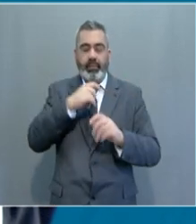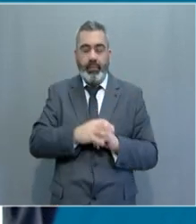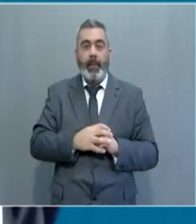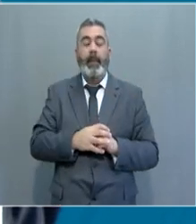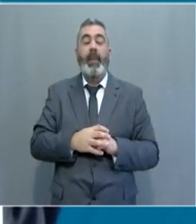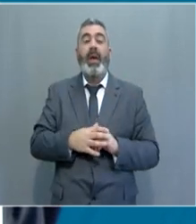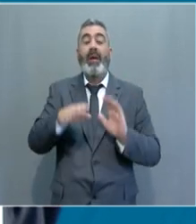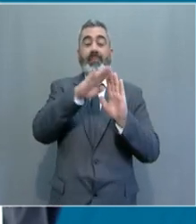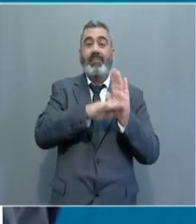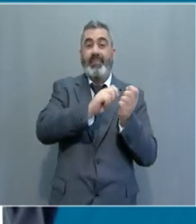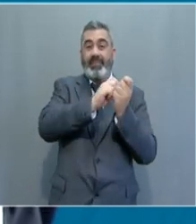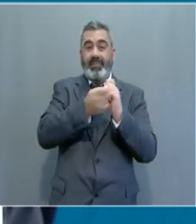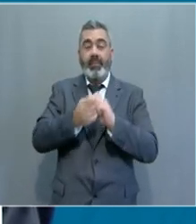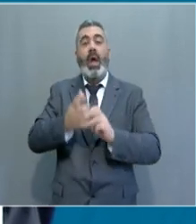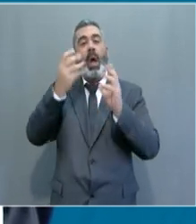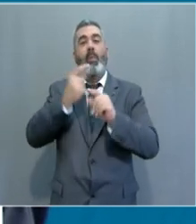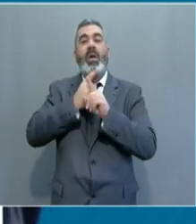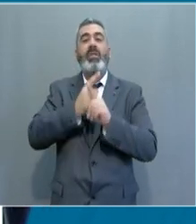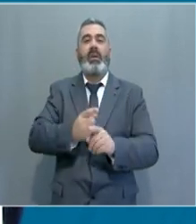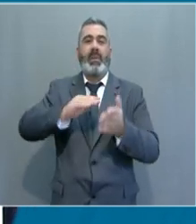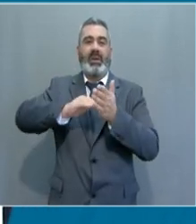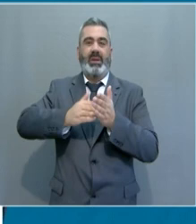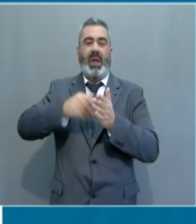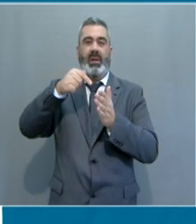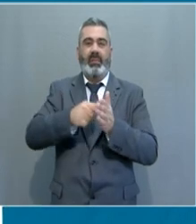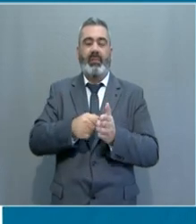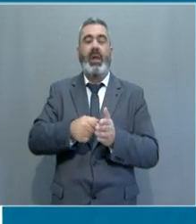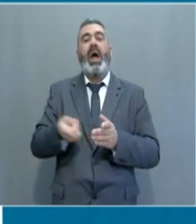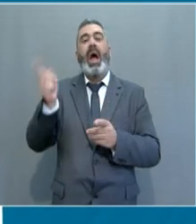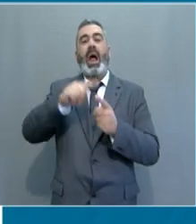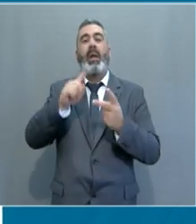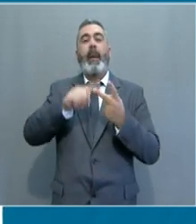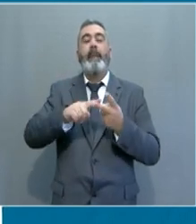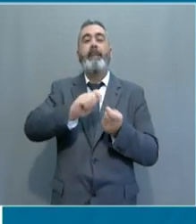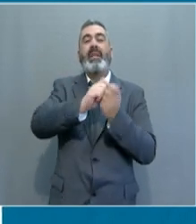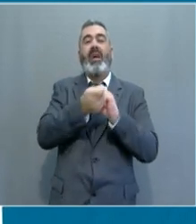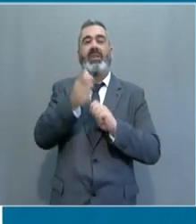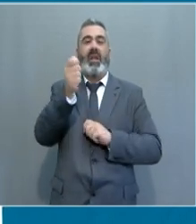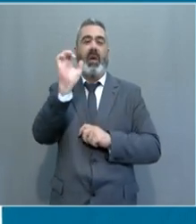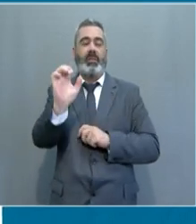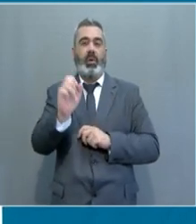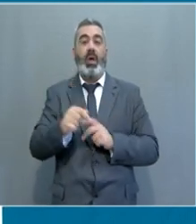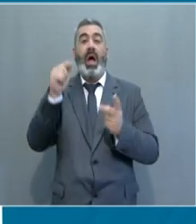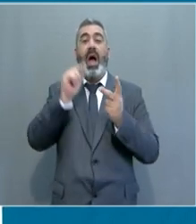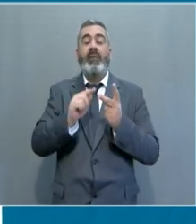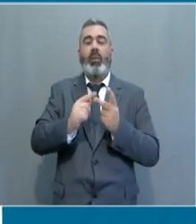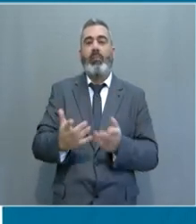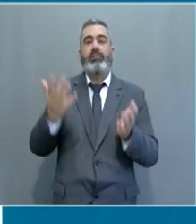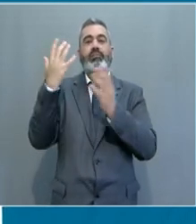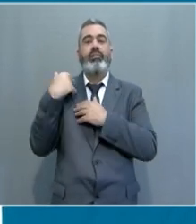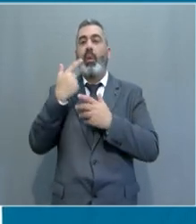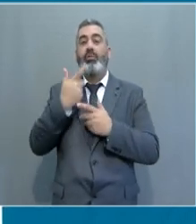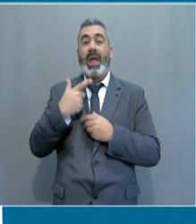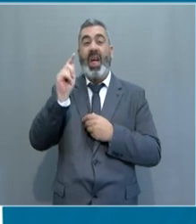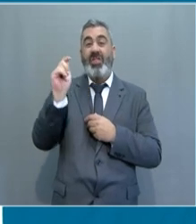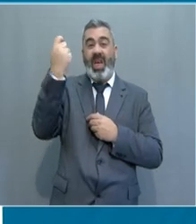αποτελούν η ειδική υπηρεσία ΔΑΜ και η μετάβαση ΑΕ. Είναι το όχημα το οποίο θα παραλάβει τα εδάφη από τη